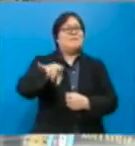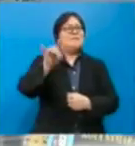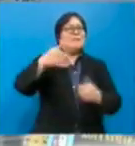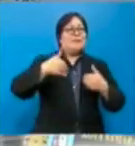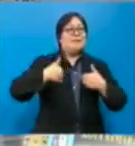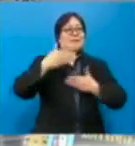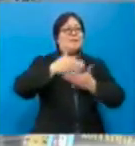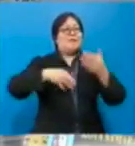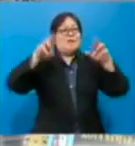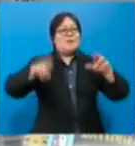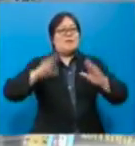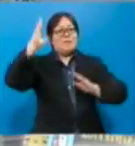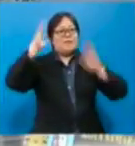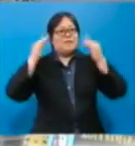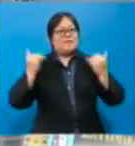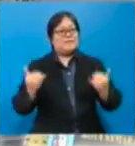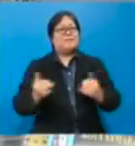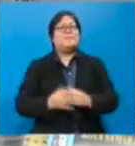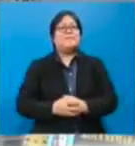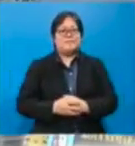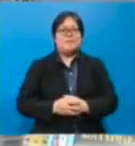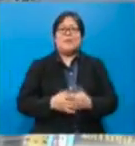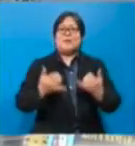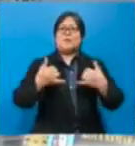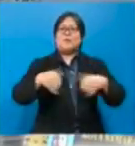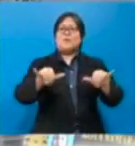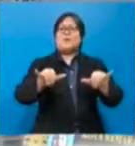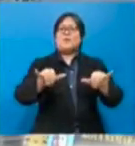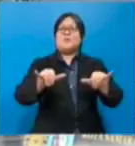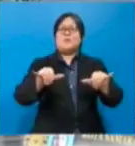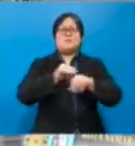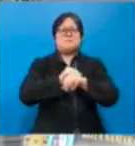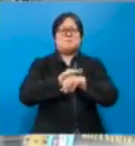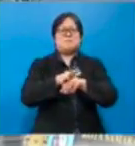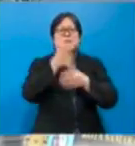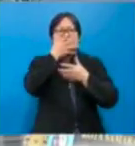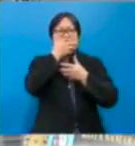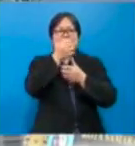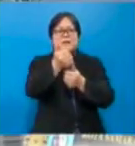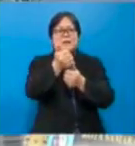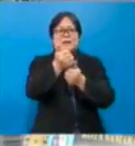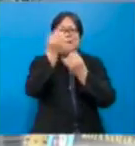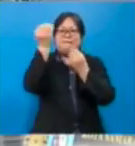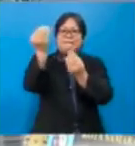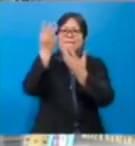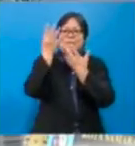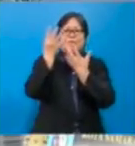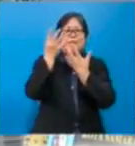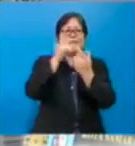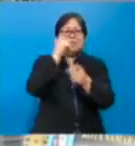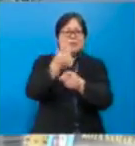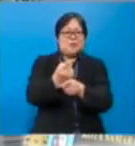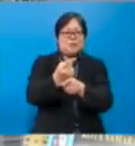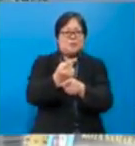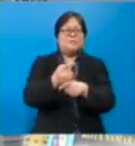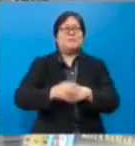Segelintir rakyat Malaysia yang pada masa kini masih lagi terpengaruh oleh berita-berita yang tidak benar,